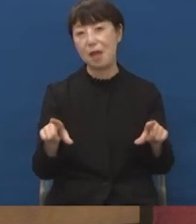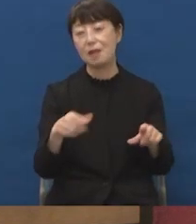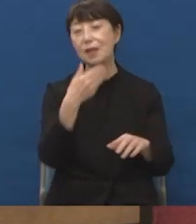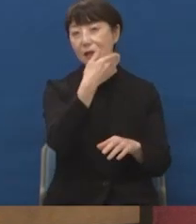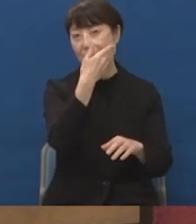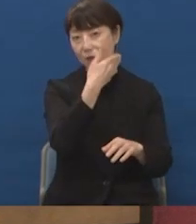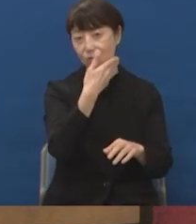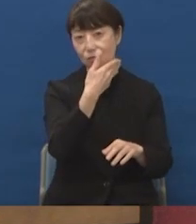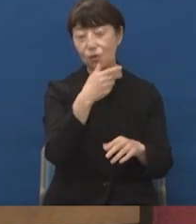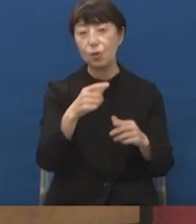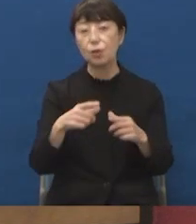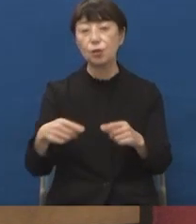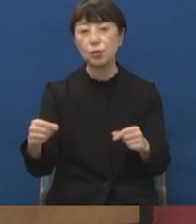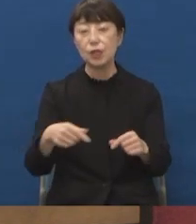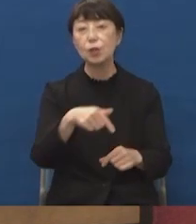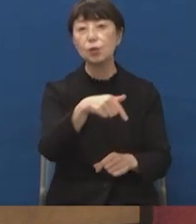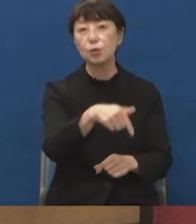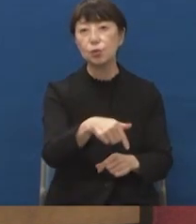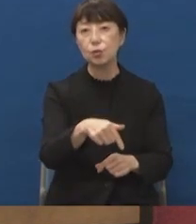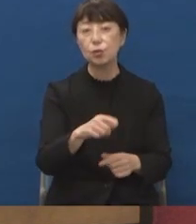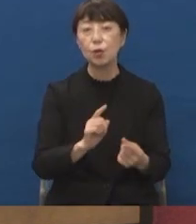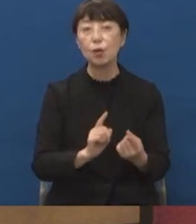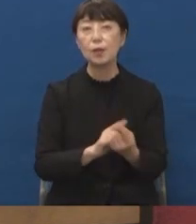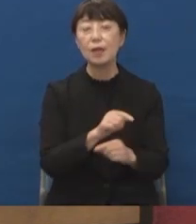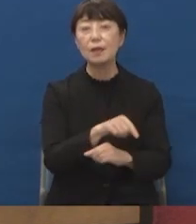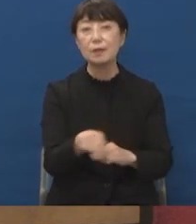や府の政策に足並みを